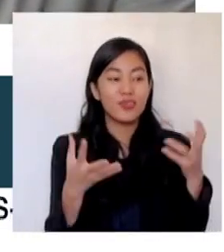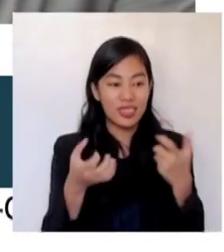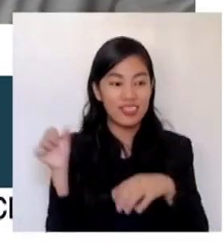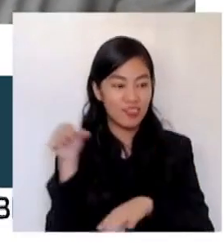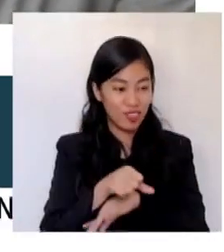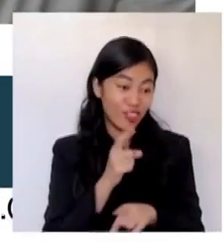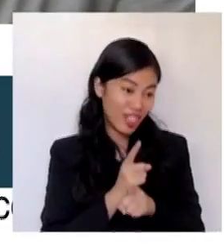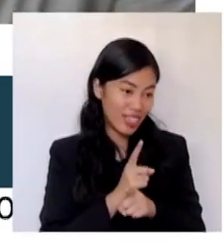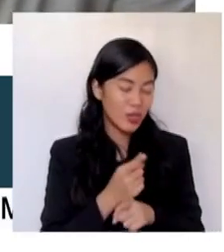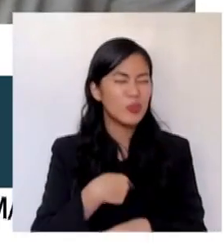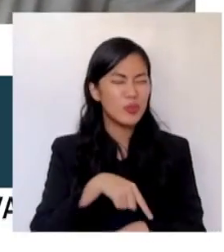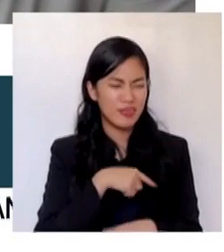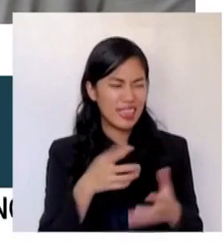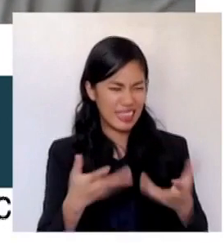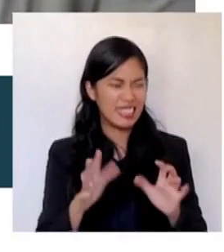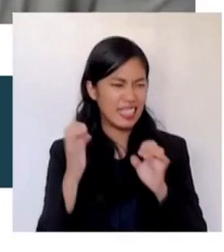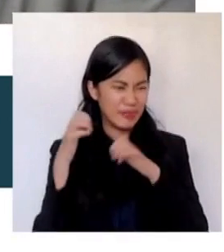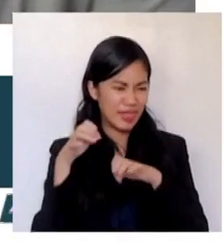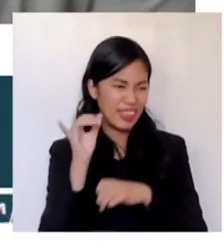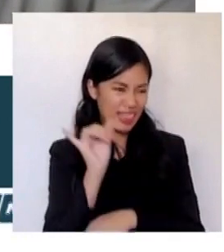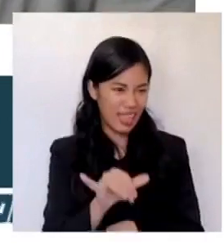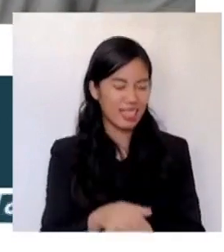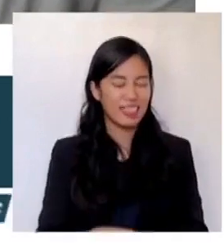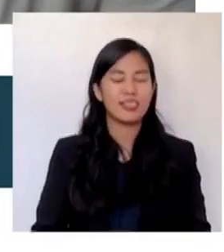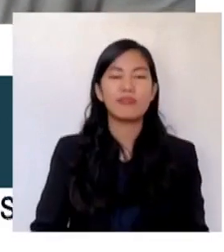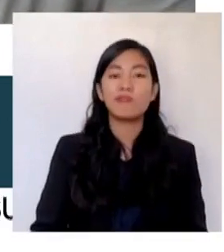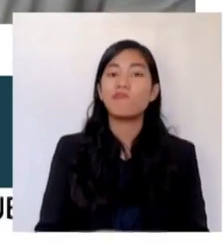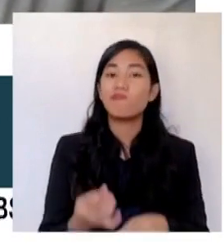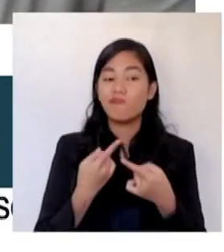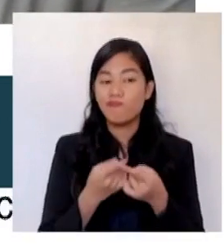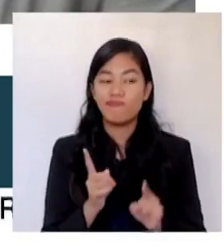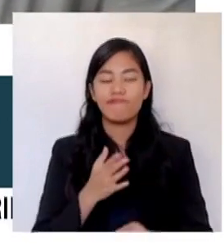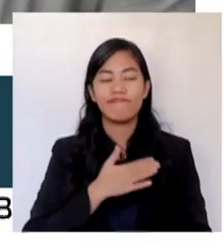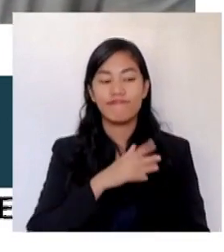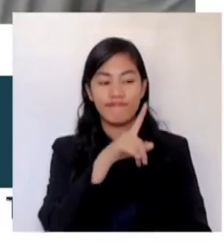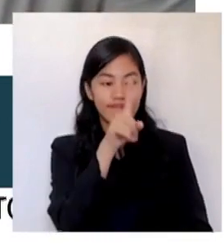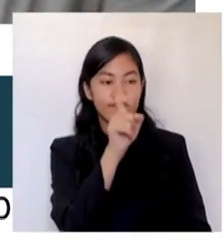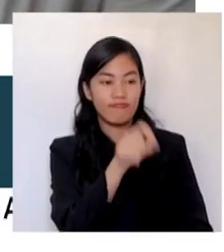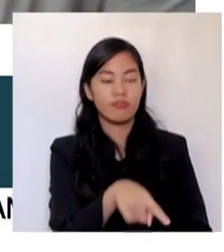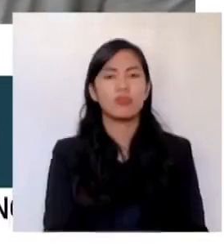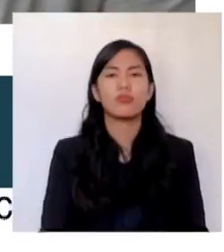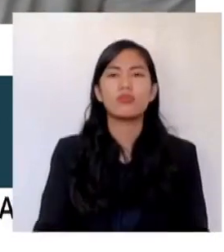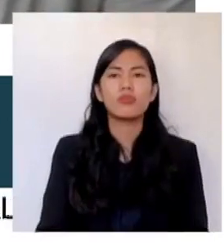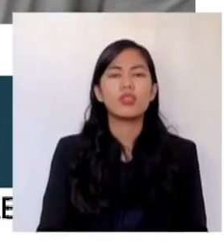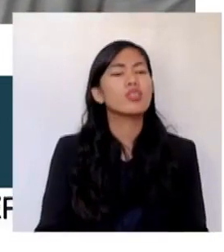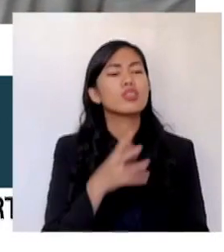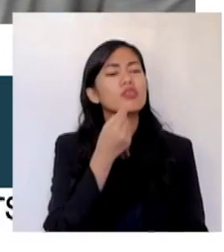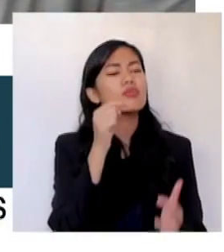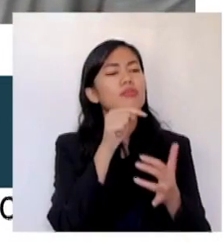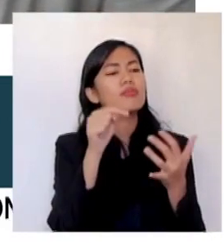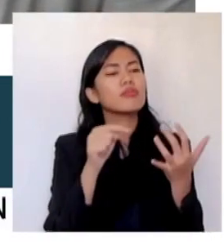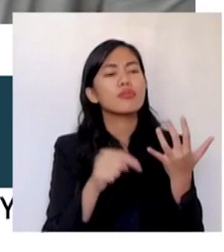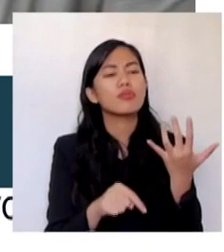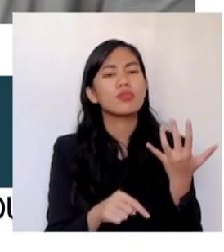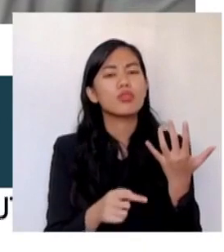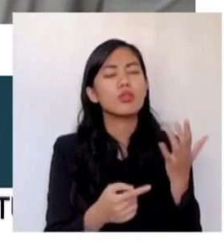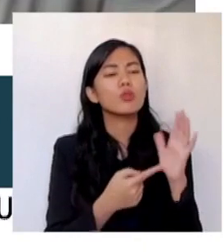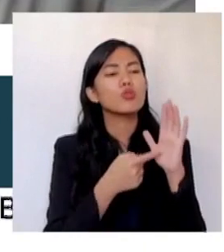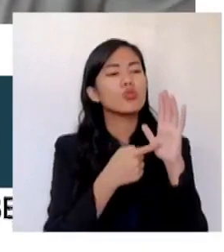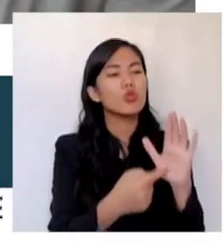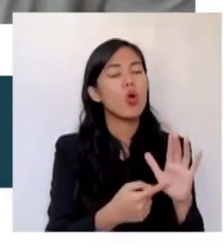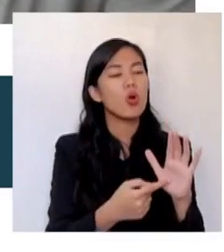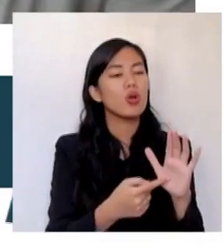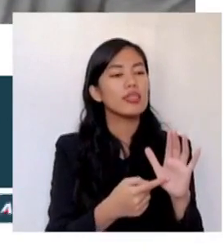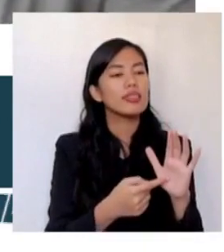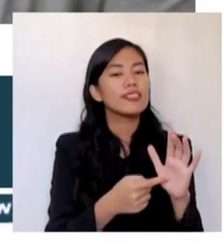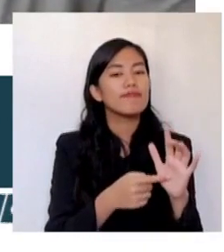So we expected all of them to say this. But my question to you is, who among the candidates presented a concrete